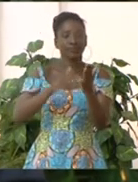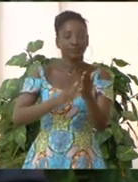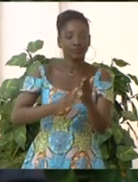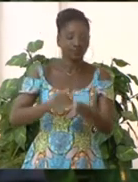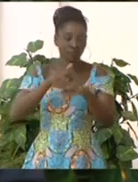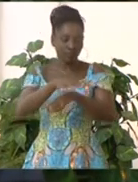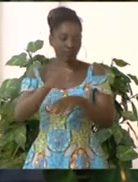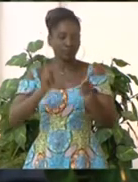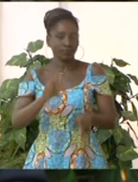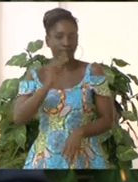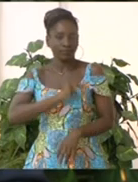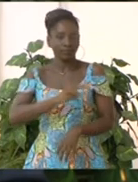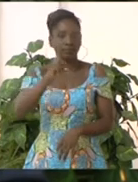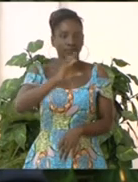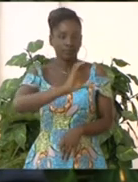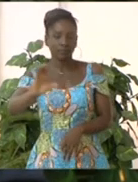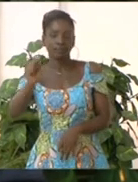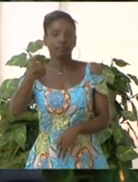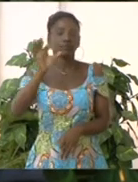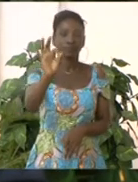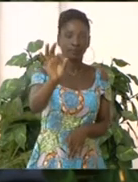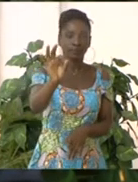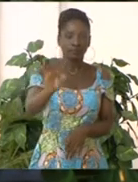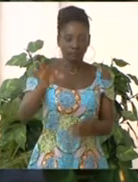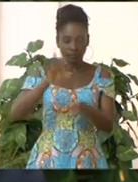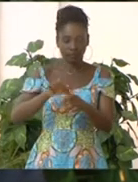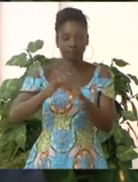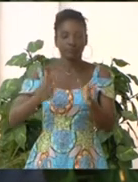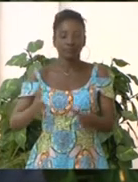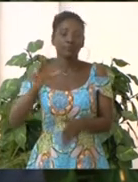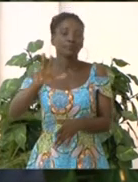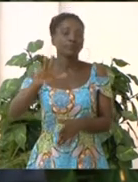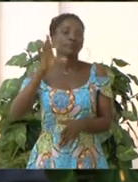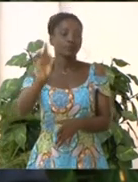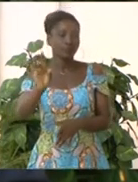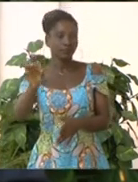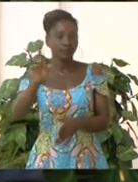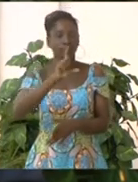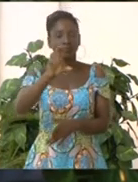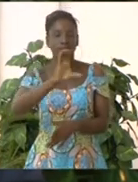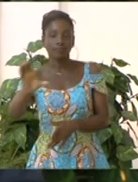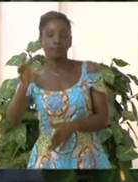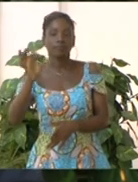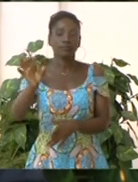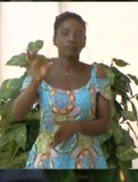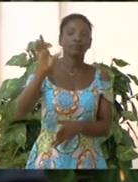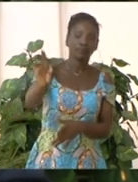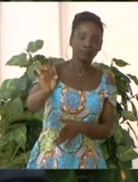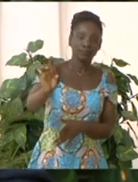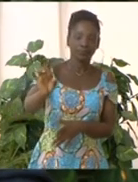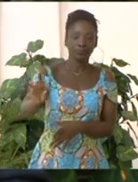votants 38 1598 taux de participation